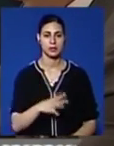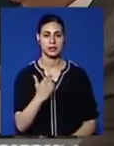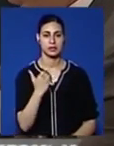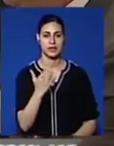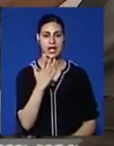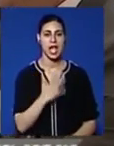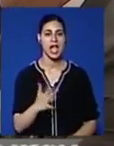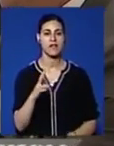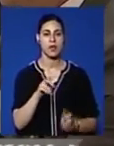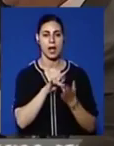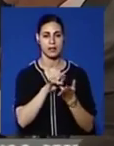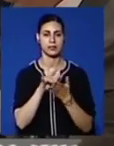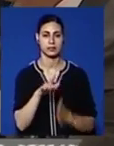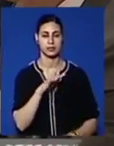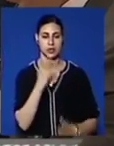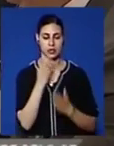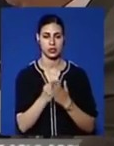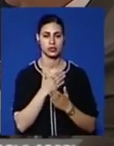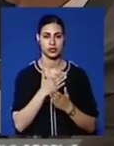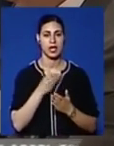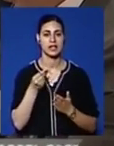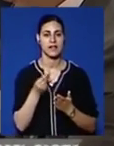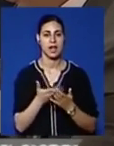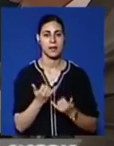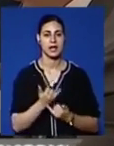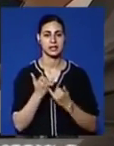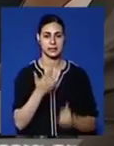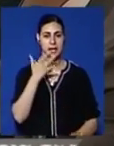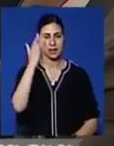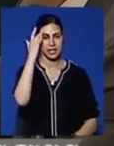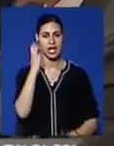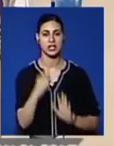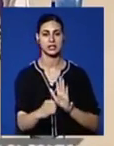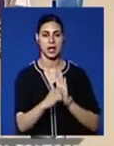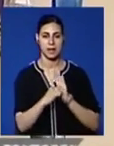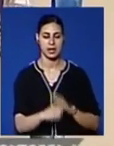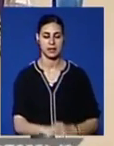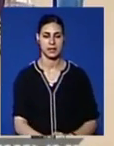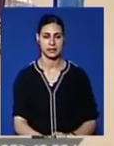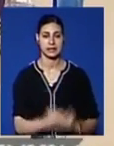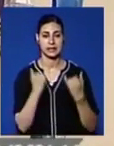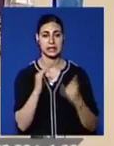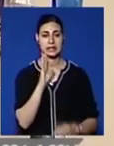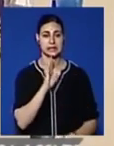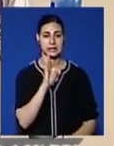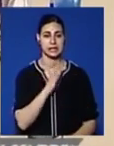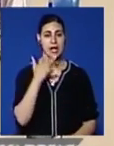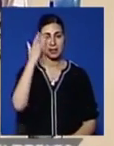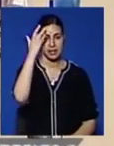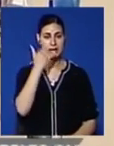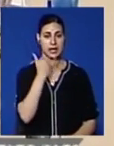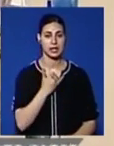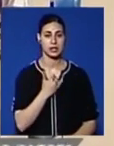თქვენს ევროპულ ტურნეში მოხვდა. ჩვენ ვაფასებთ ამერიკის შეერთებული შტატების დახმარებას. დღეს დიდი პრეზიდენტმა ტრამპმა